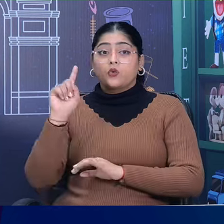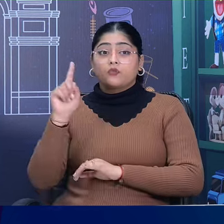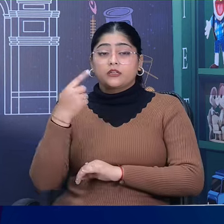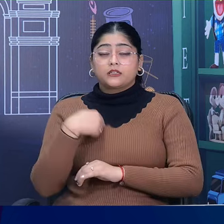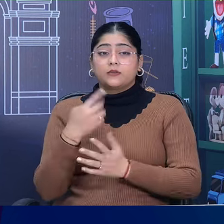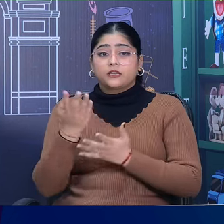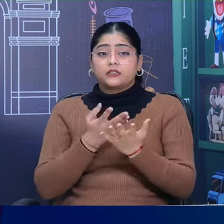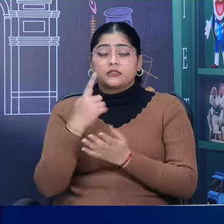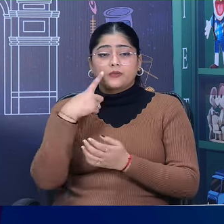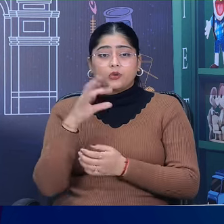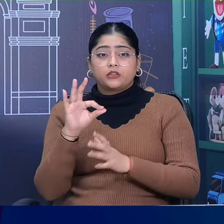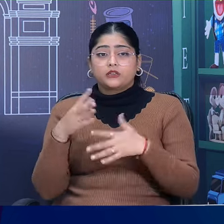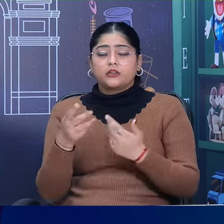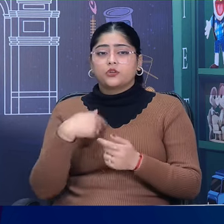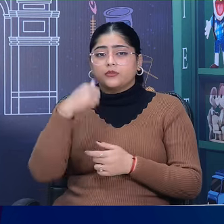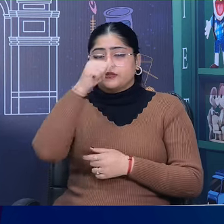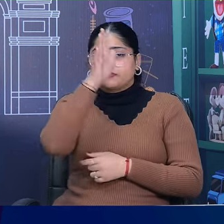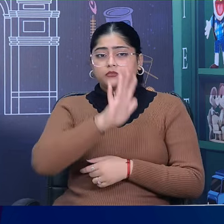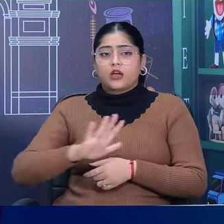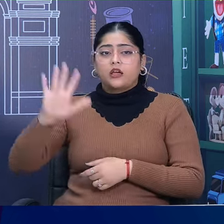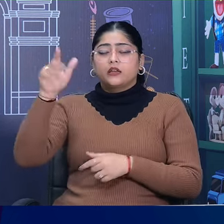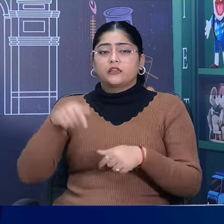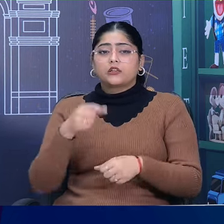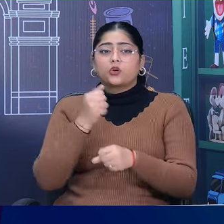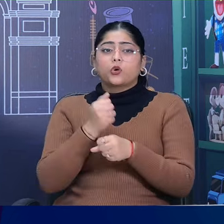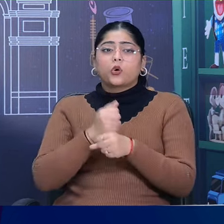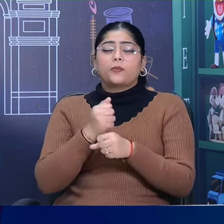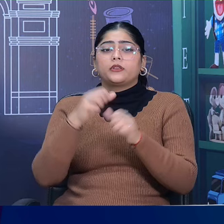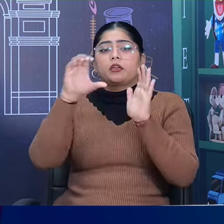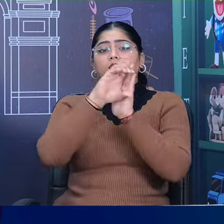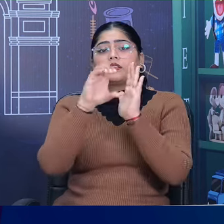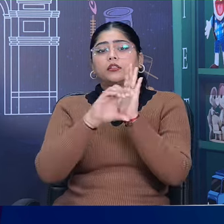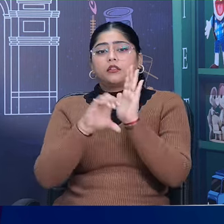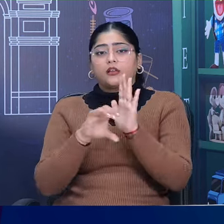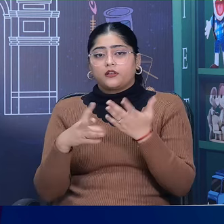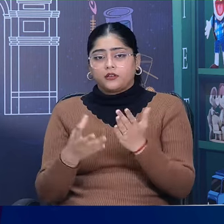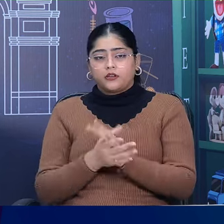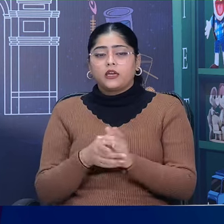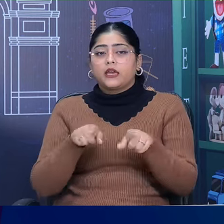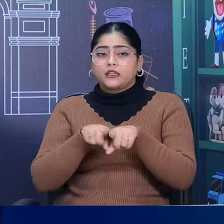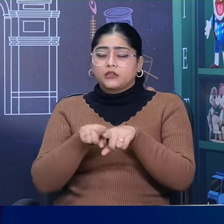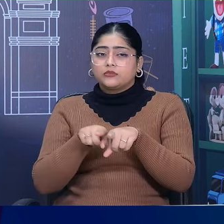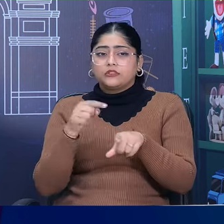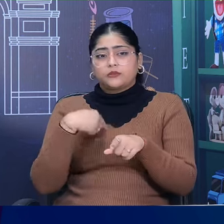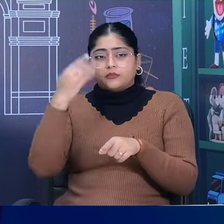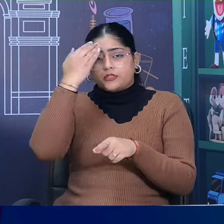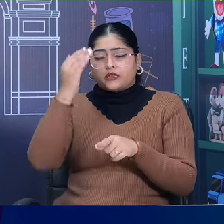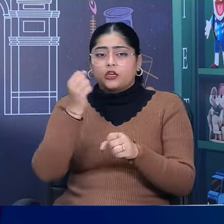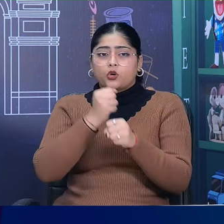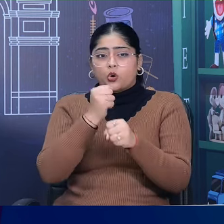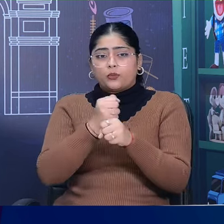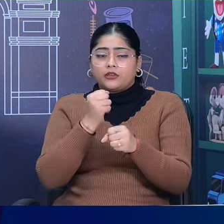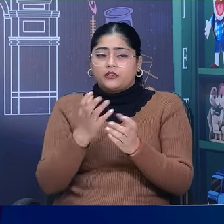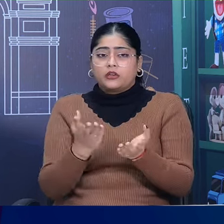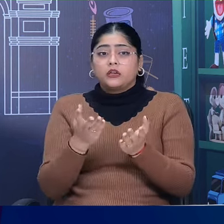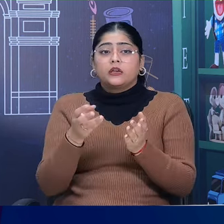पड़ेगा कि हमारा जो भारत है उसकी जो गवर्नमेंट है उसके लेवल क्या है ठीक है क्योंकि गवर्नमेंट अलग-अलग लेवल्स पे काम करती है तो हम उन लेवल्स के बारे